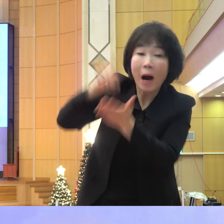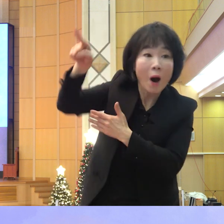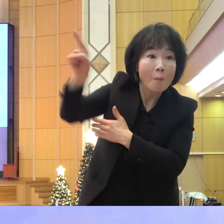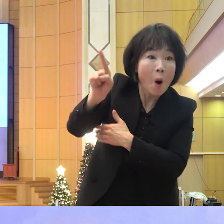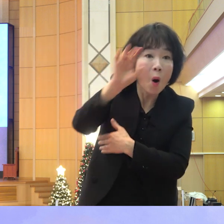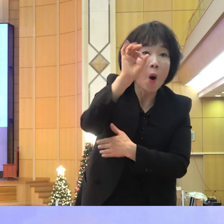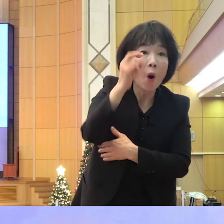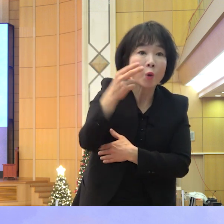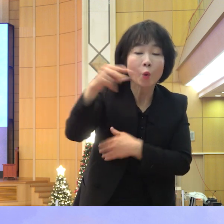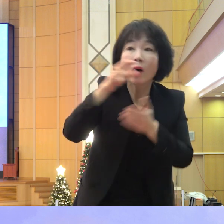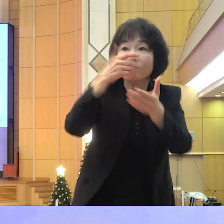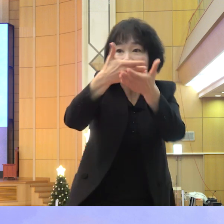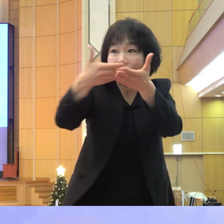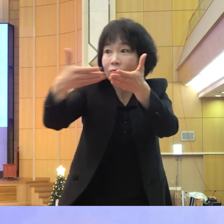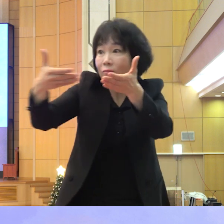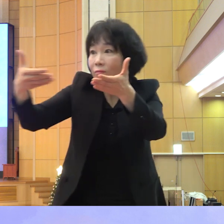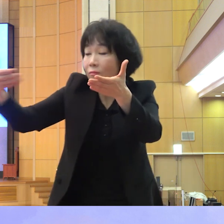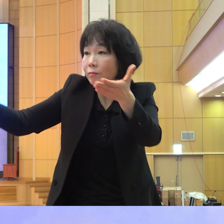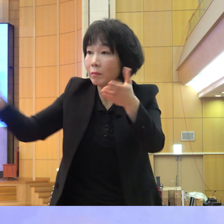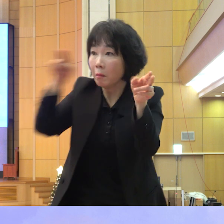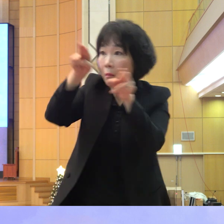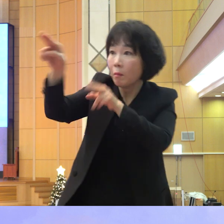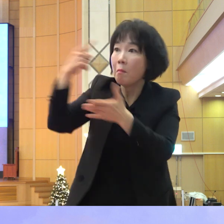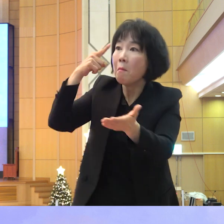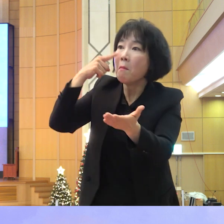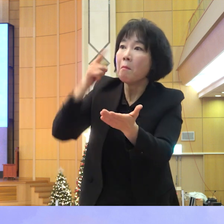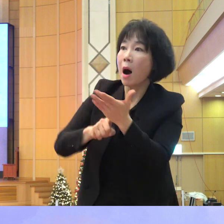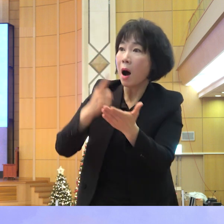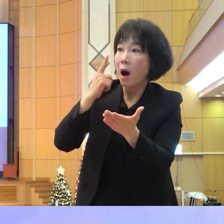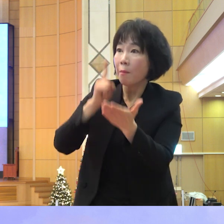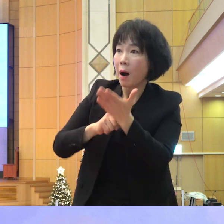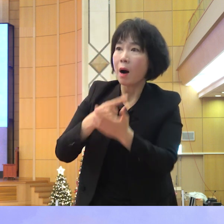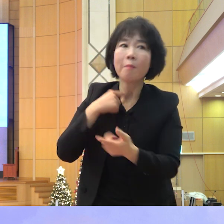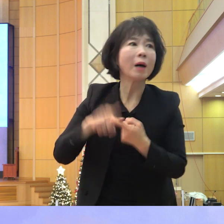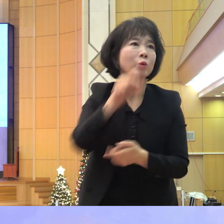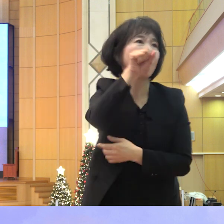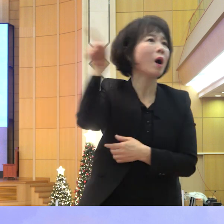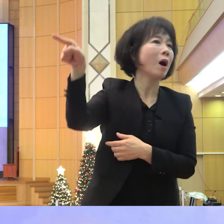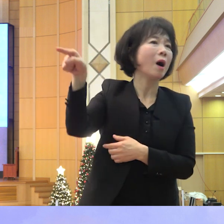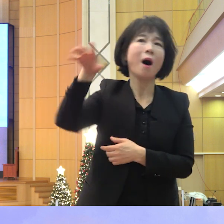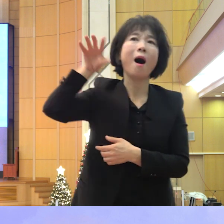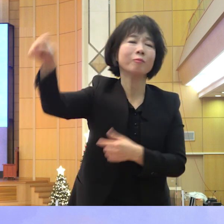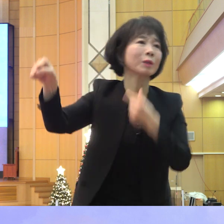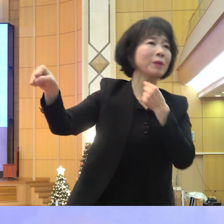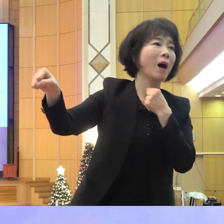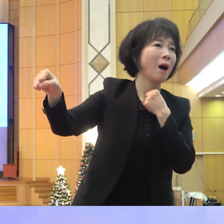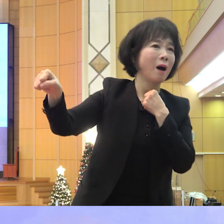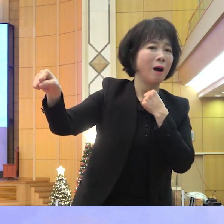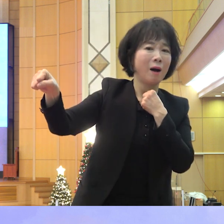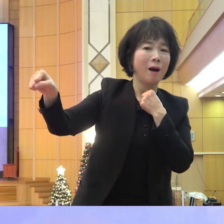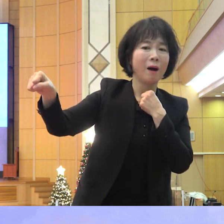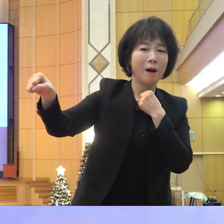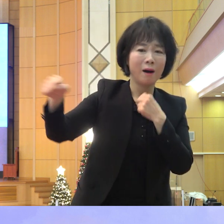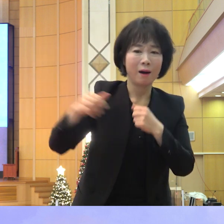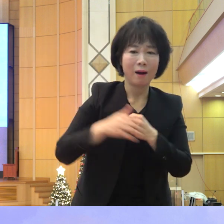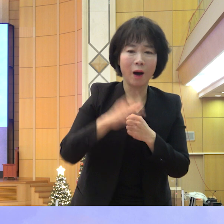요단 그 들판, 요단뜰을 바라본즉, 소알까지, 요단뜰에서 소알이라고 하는